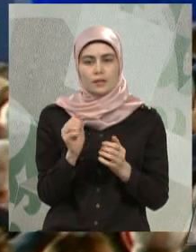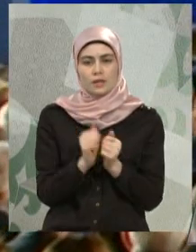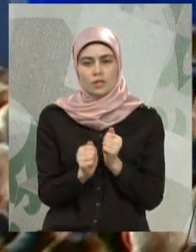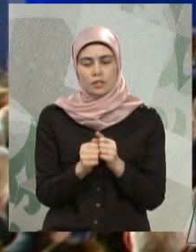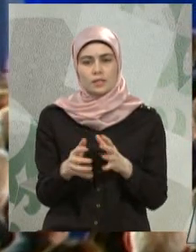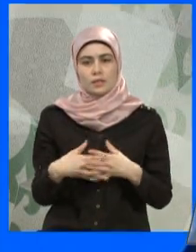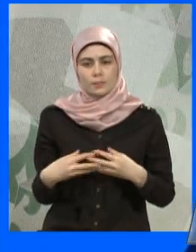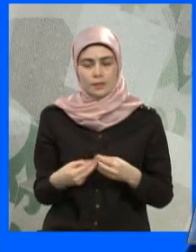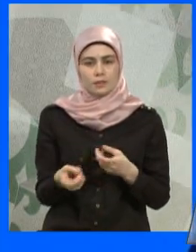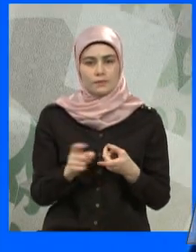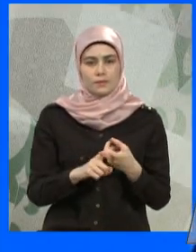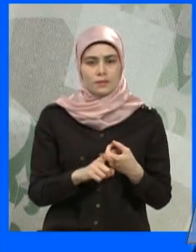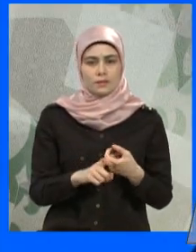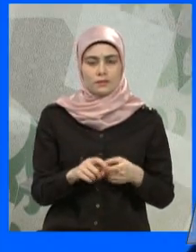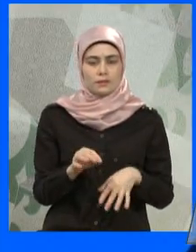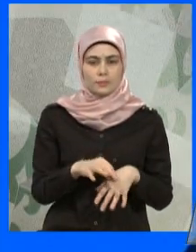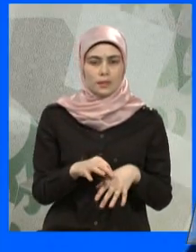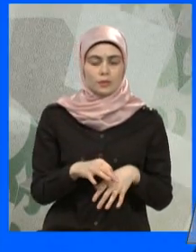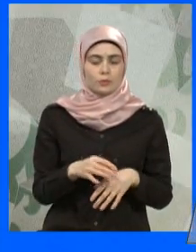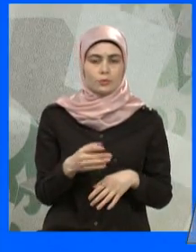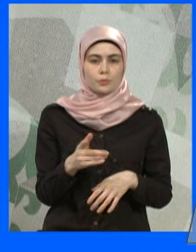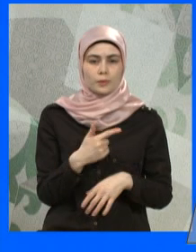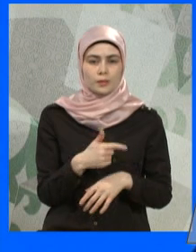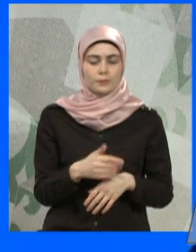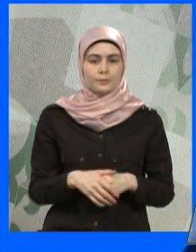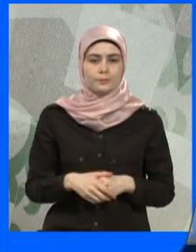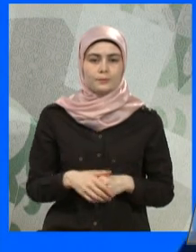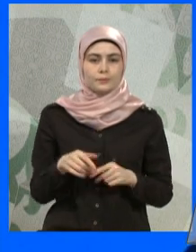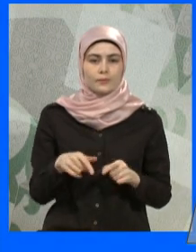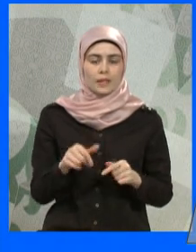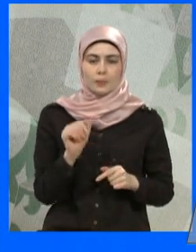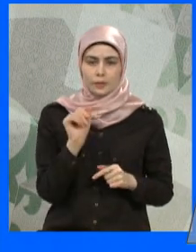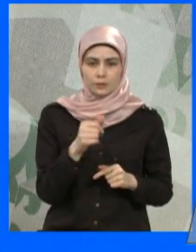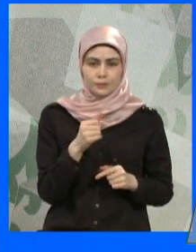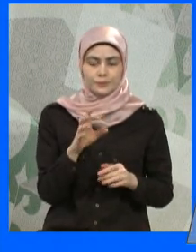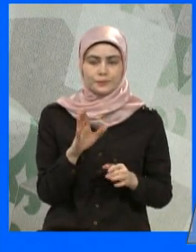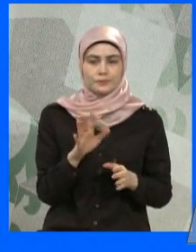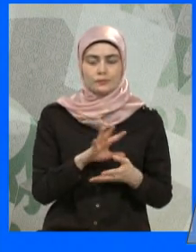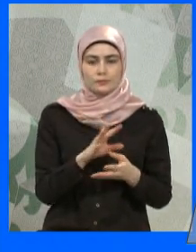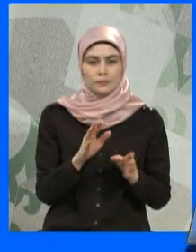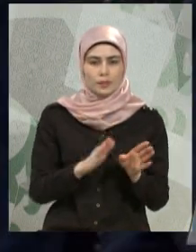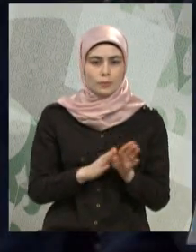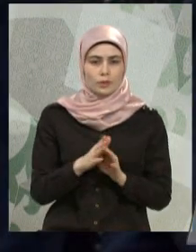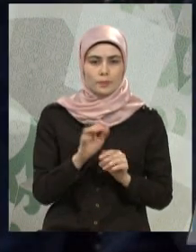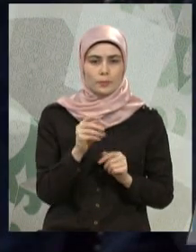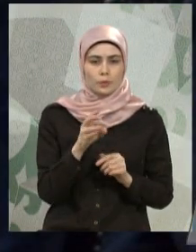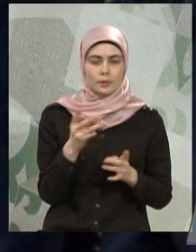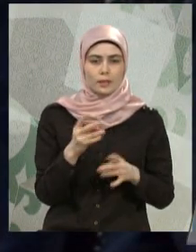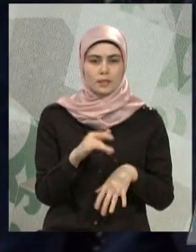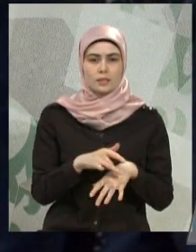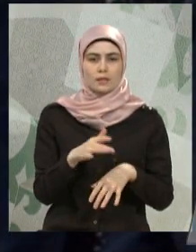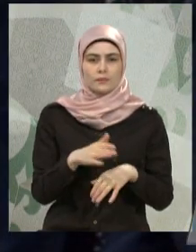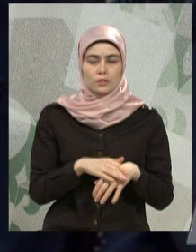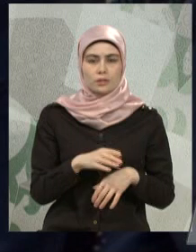много больных точек. В этом году мы должны в полном объеме, как и предусмотрено в профильном национальном проекте, завершить развертывание